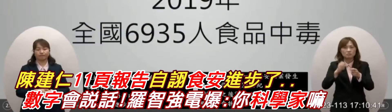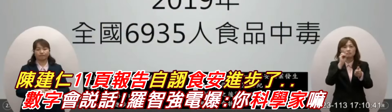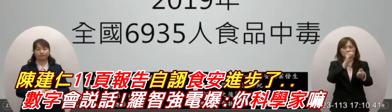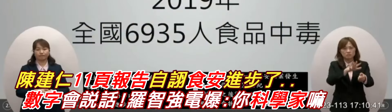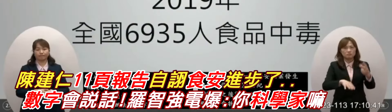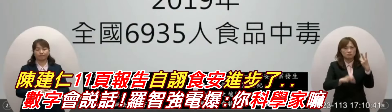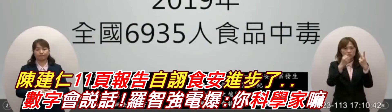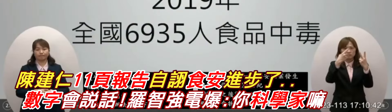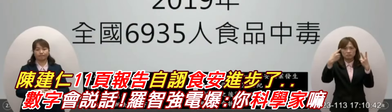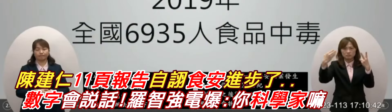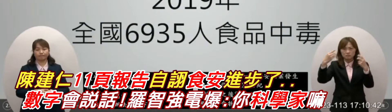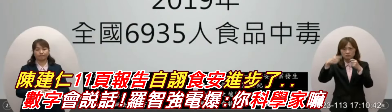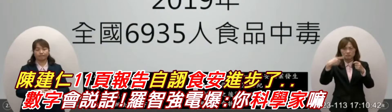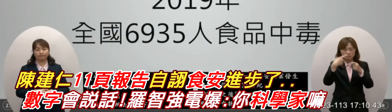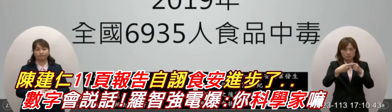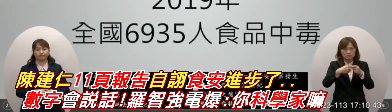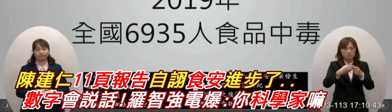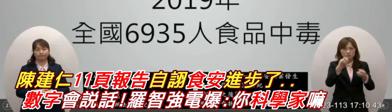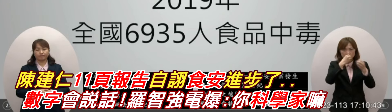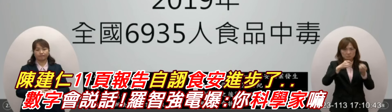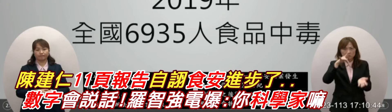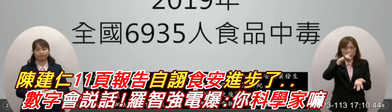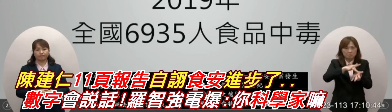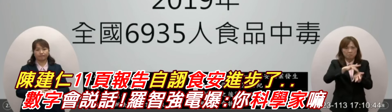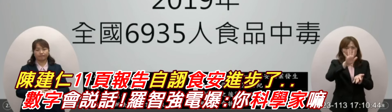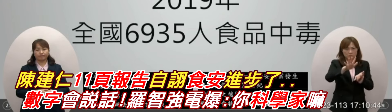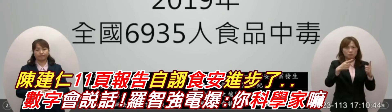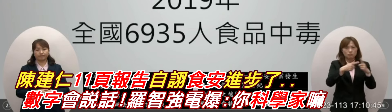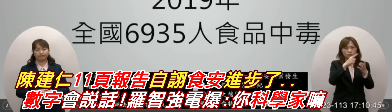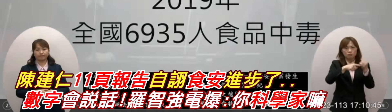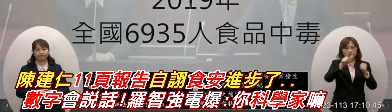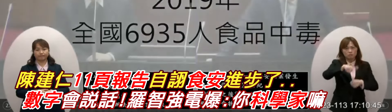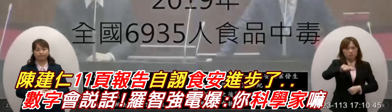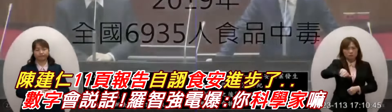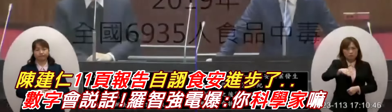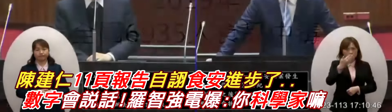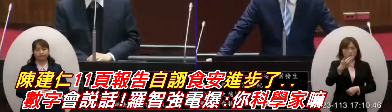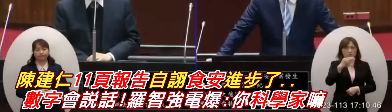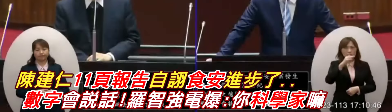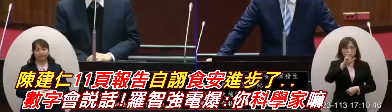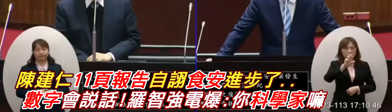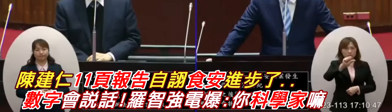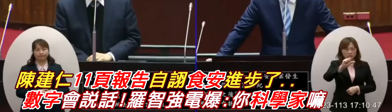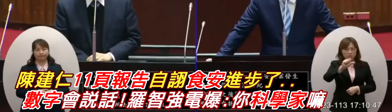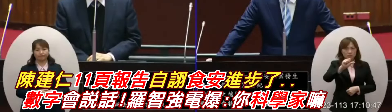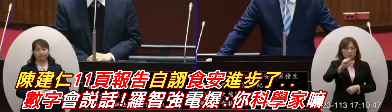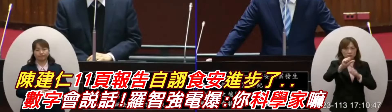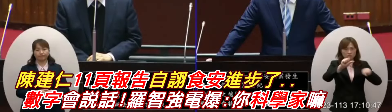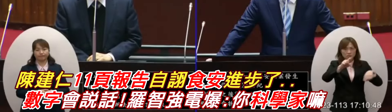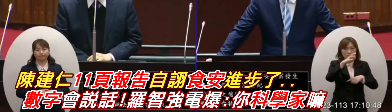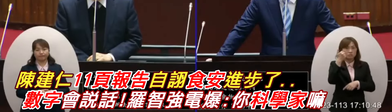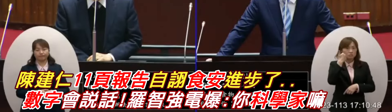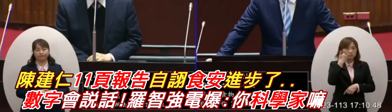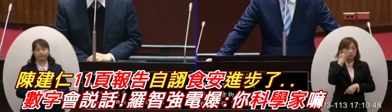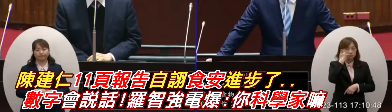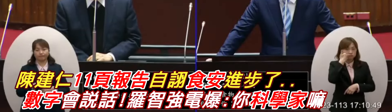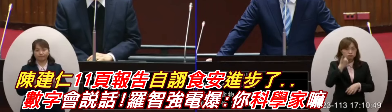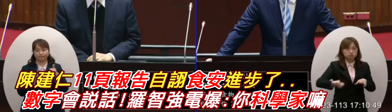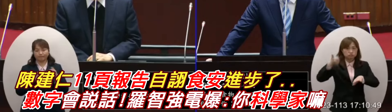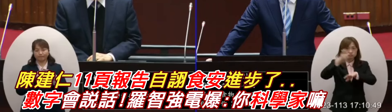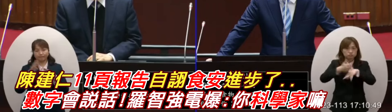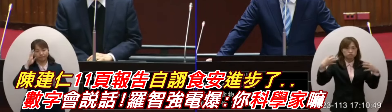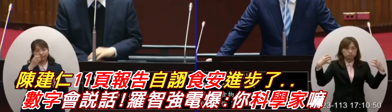食物中毒的人数全国有6935人，你知道是谁执政吗？ 我委员抱